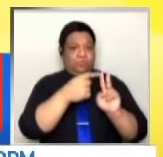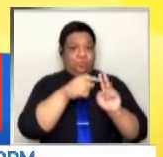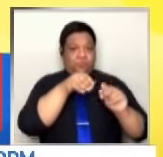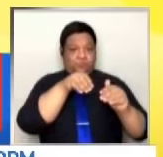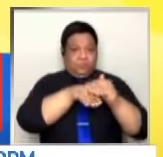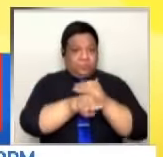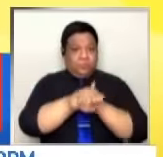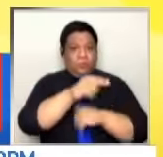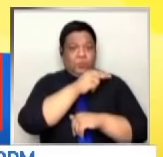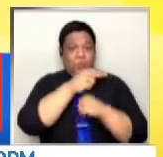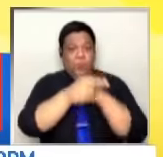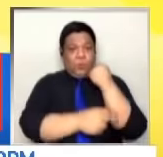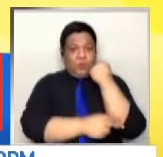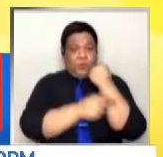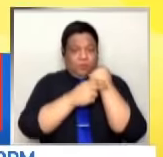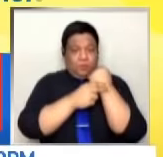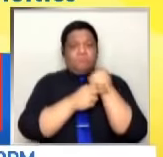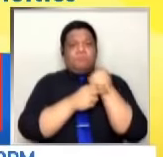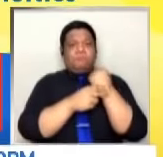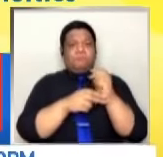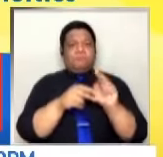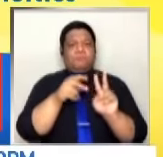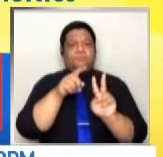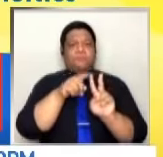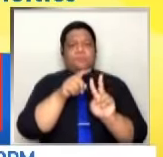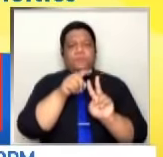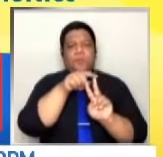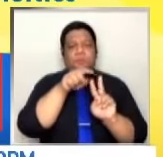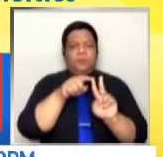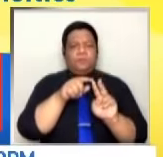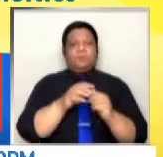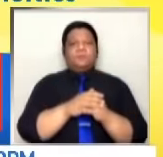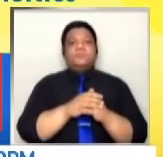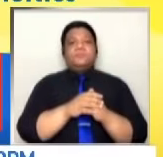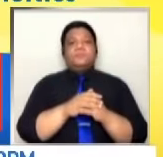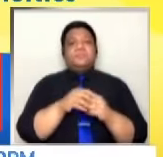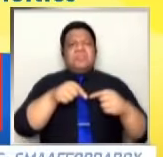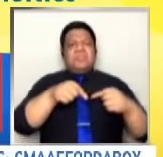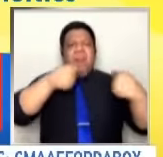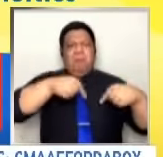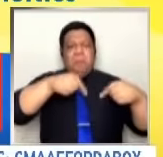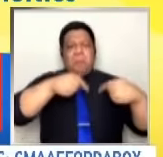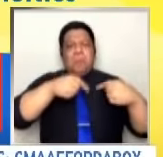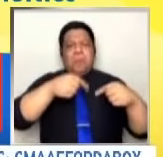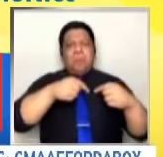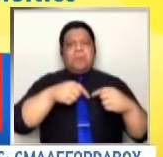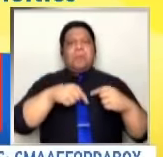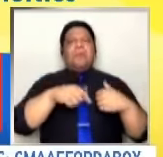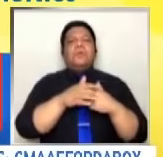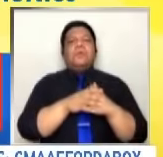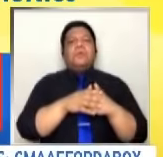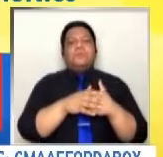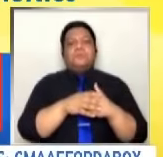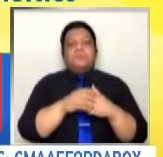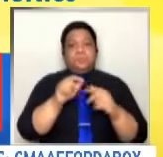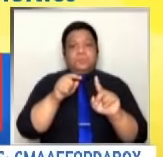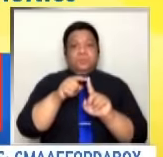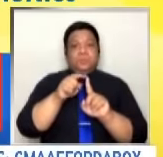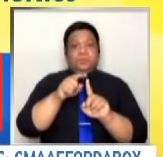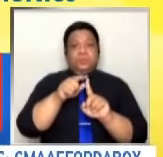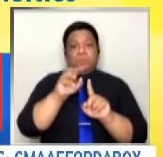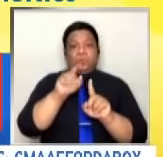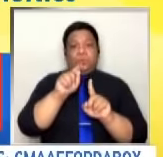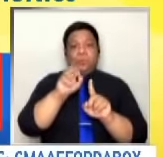Toralba at si Andrew Frontera sa isang inn. Nag-away raw ang dalawa at nakatawag pa si Toralba sa kanyang kapatid para humingi ng